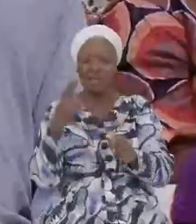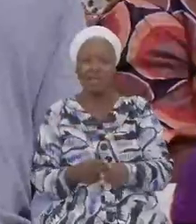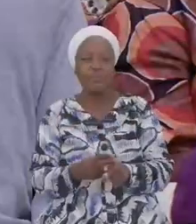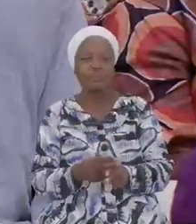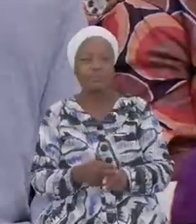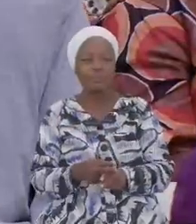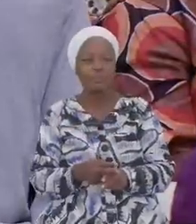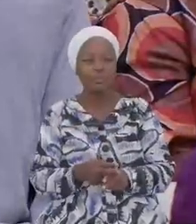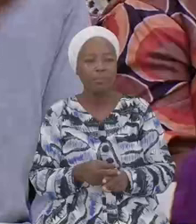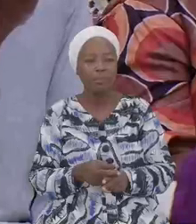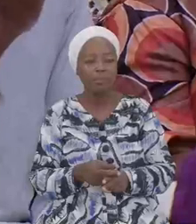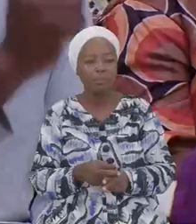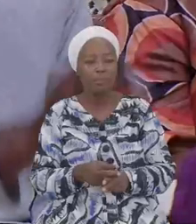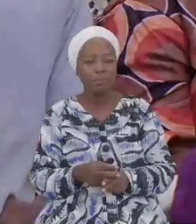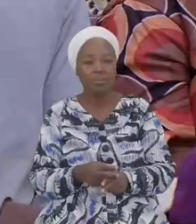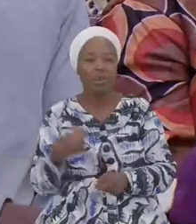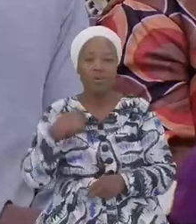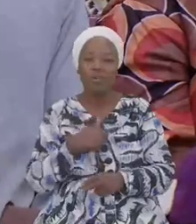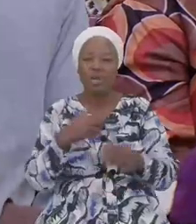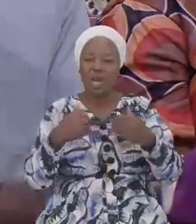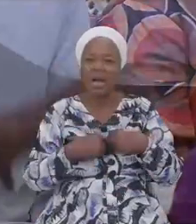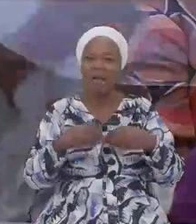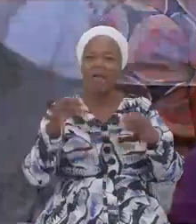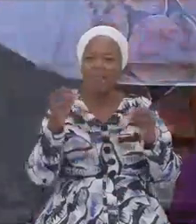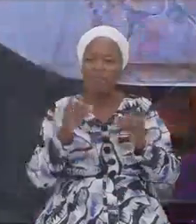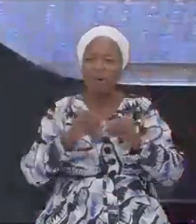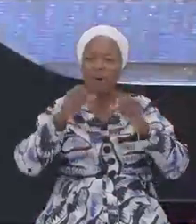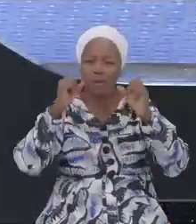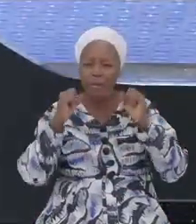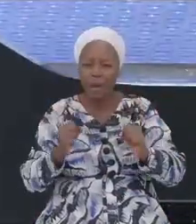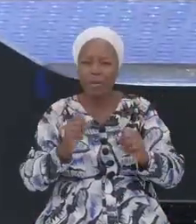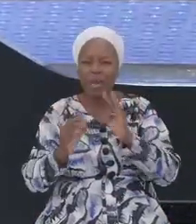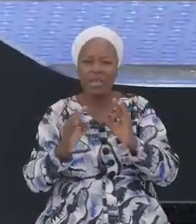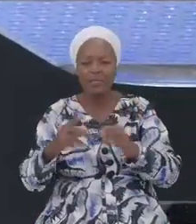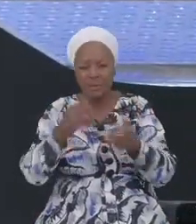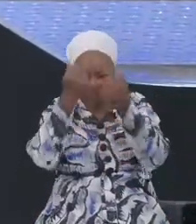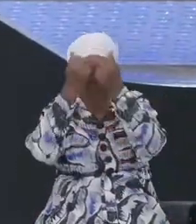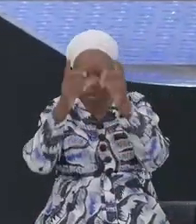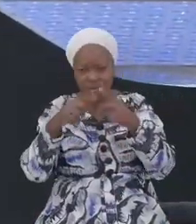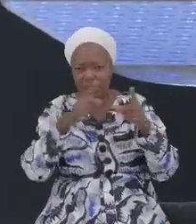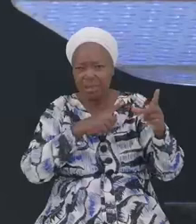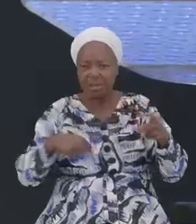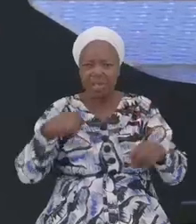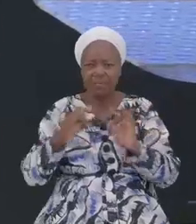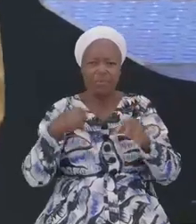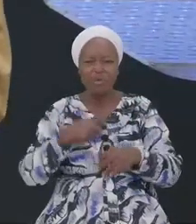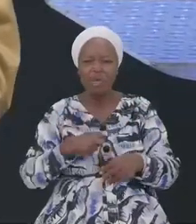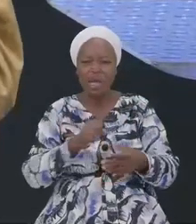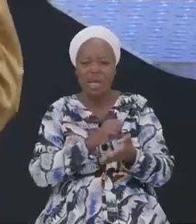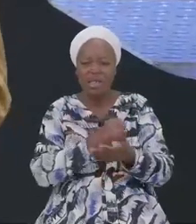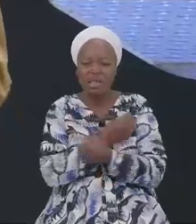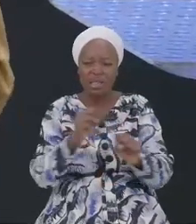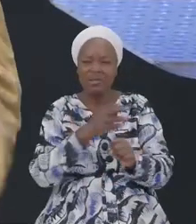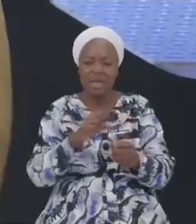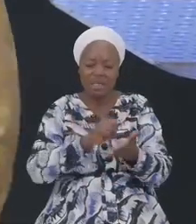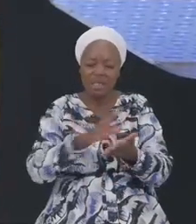prière. Nous avons plus de puissance. Lorsque nous sommes obéissants au Seigneur, si nous sommes sauvés, sanctifiés, remplis